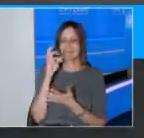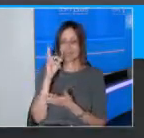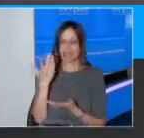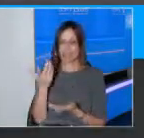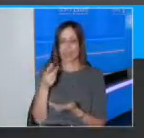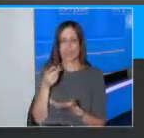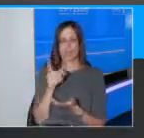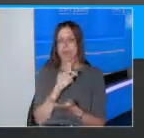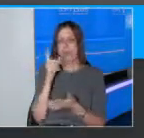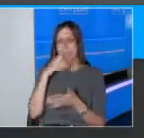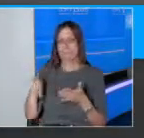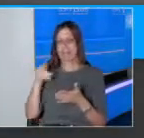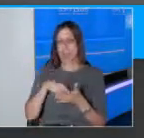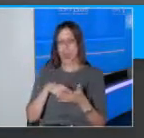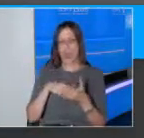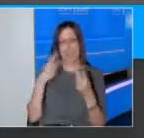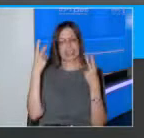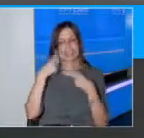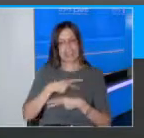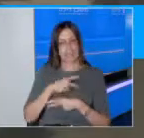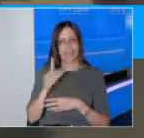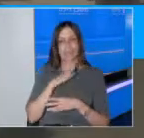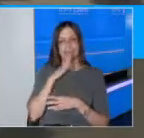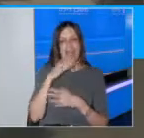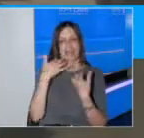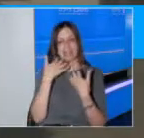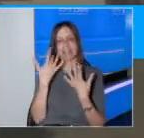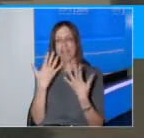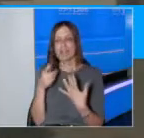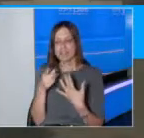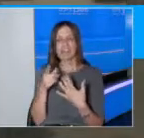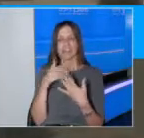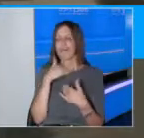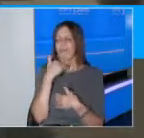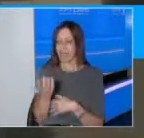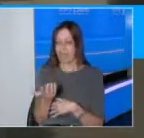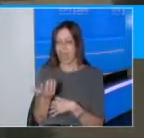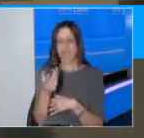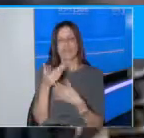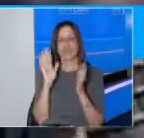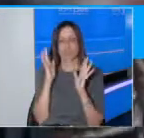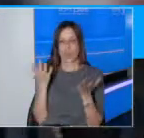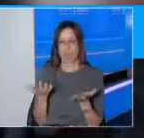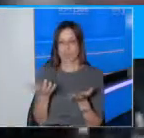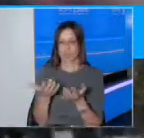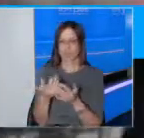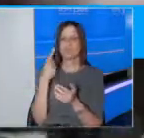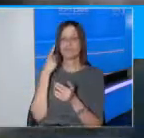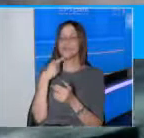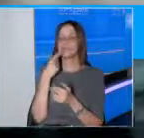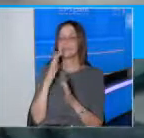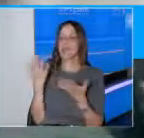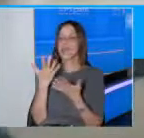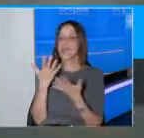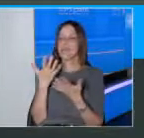לא ביטלו את ההסכם, אבל אין להם שום בעיה להסביר כמה שזה הסכם רע ונוראי. כן, את יודעת לומר איפה